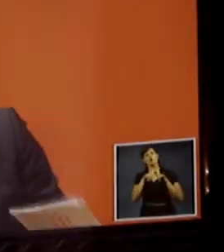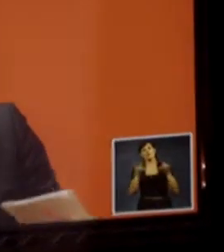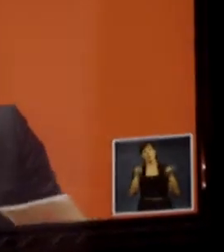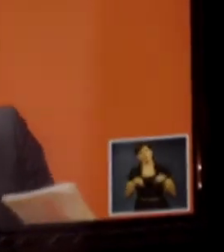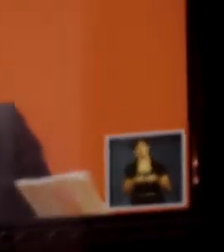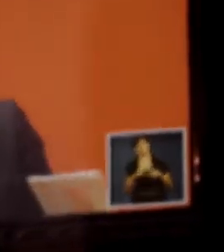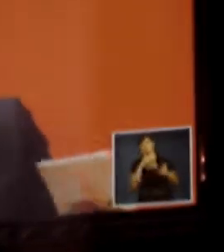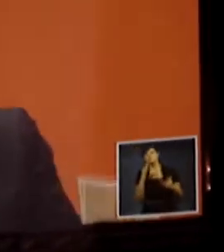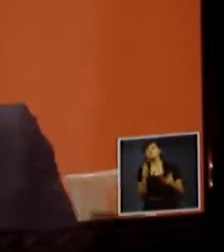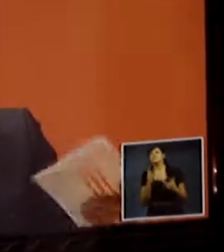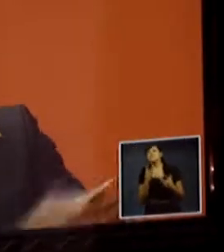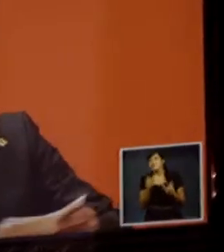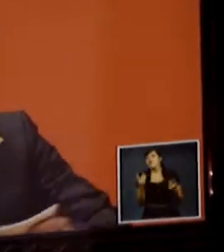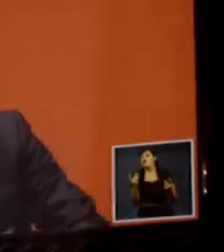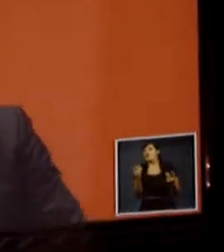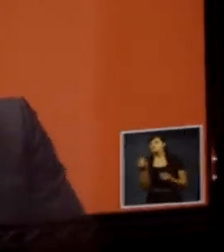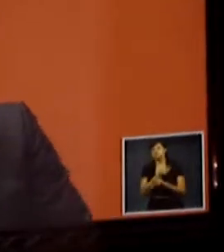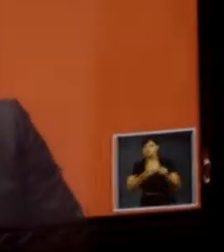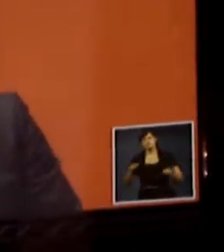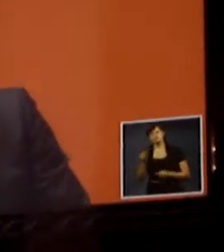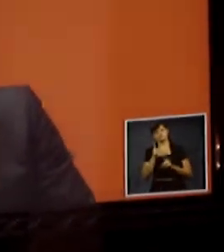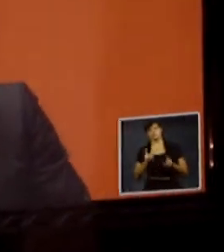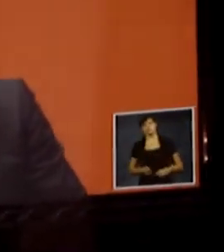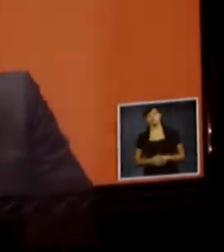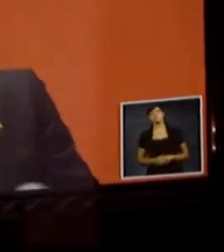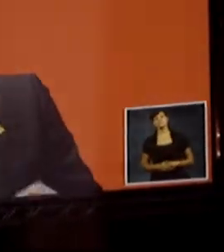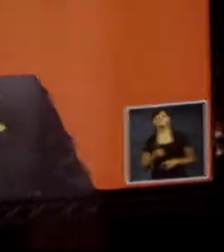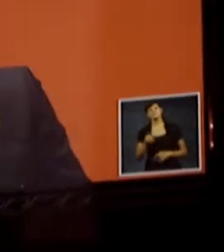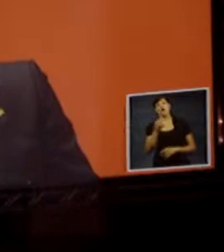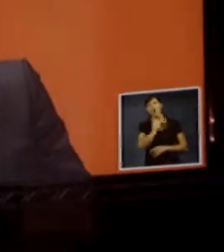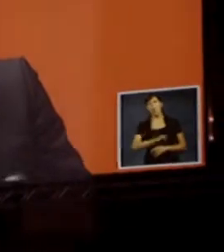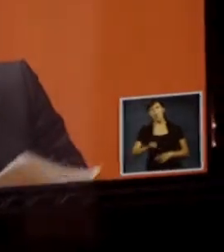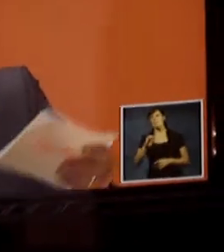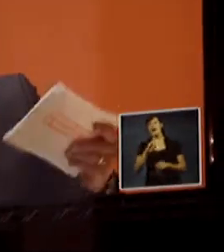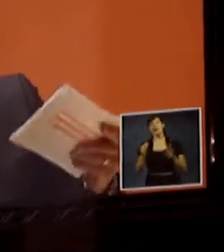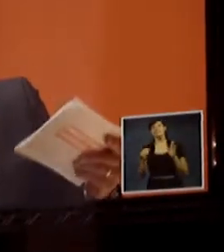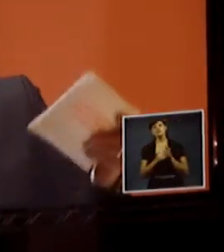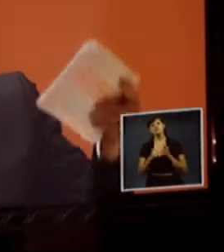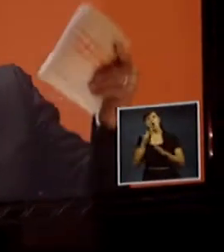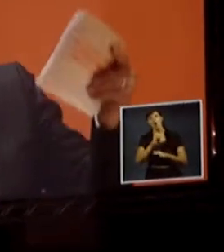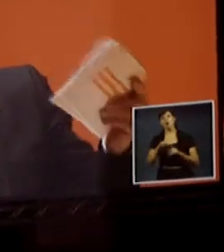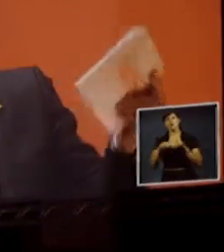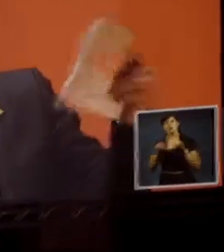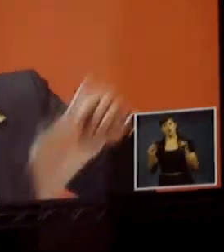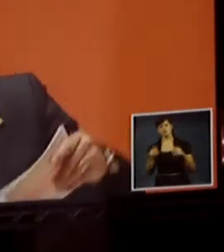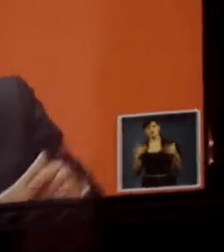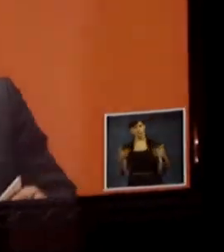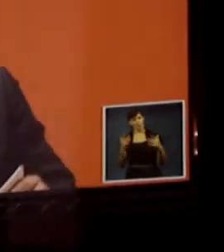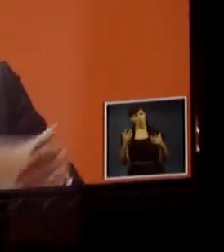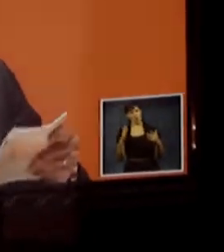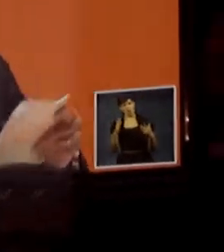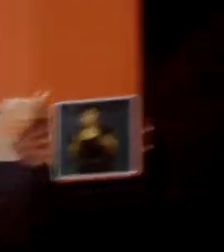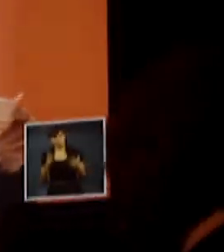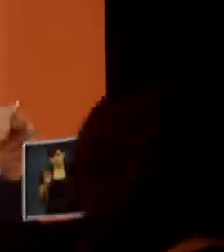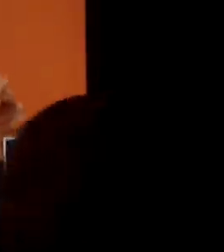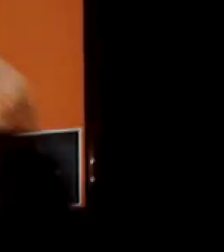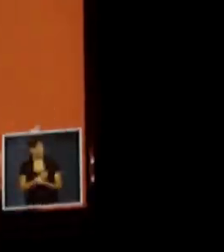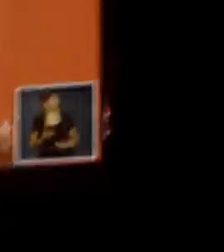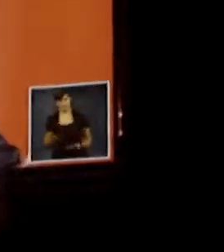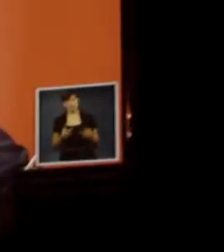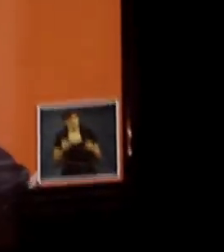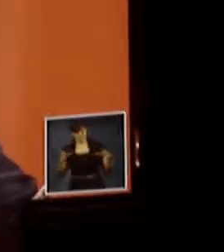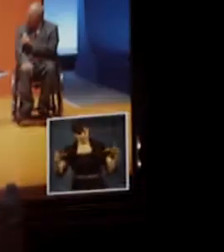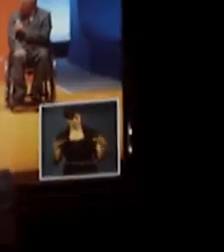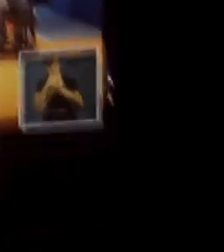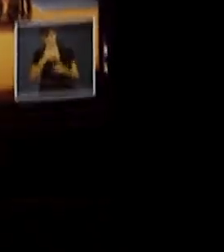sagen, Eurobonds ohne eine gemeinsame Haushaltspolitik in Europa kann nicht funktionieren. Das heißt, eine gemeinsame Haushaltspolitik, ist das auch das Ziel,